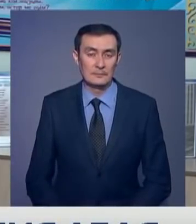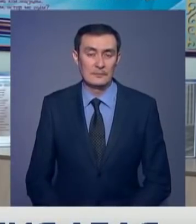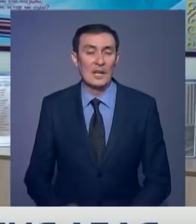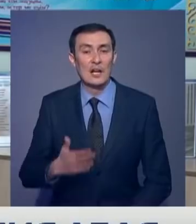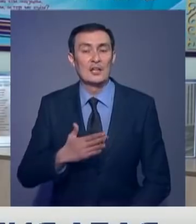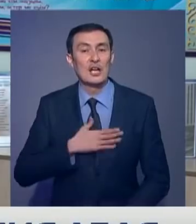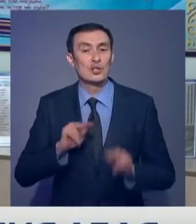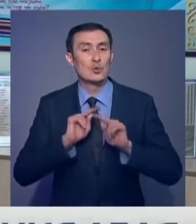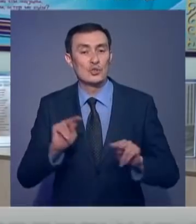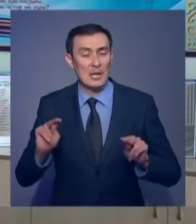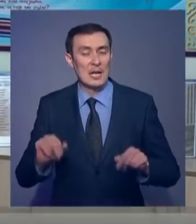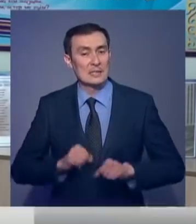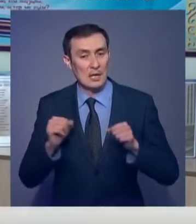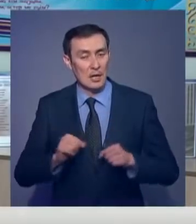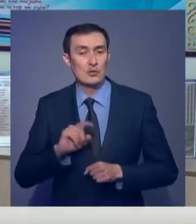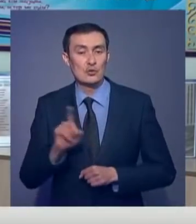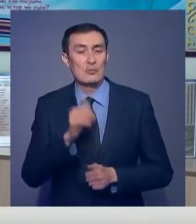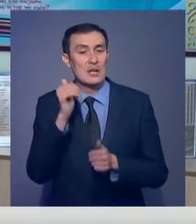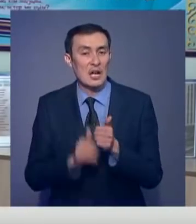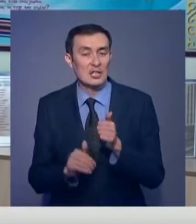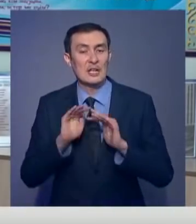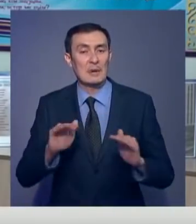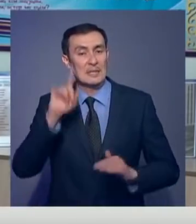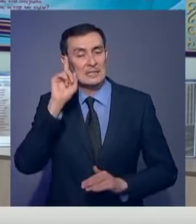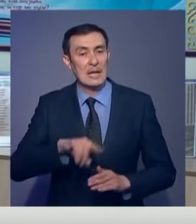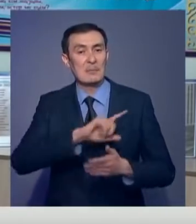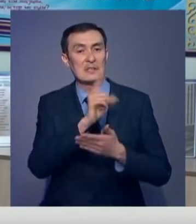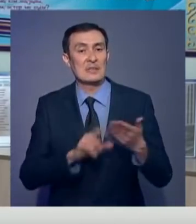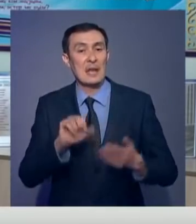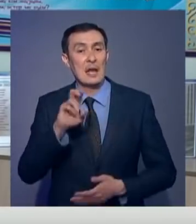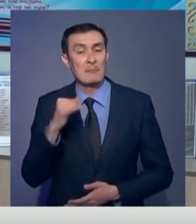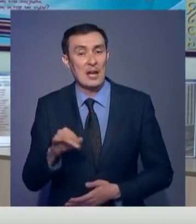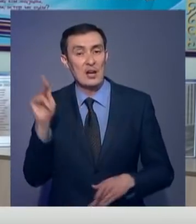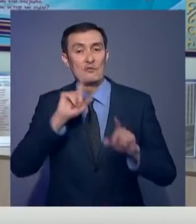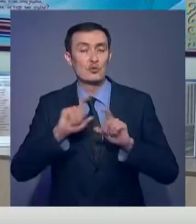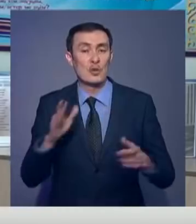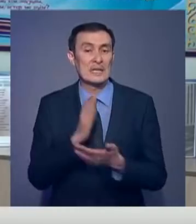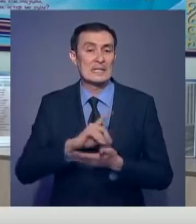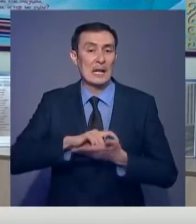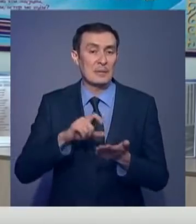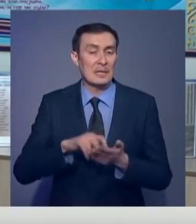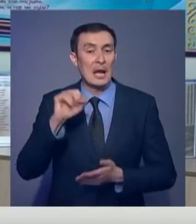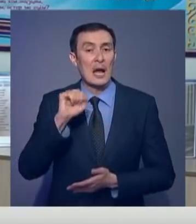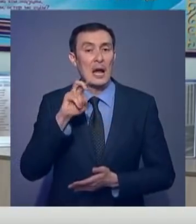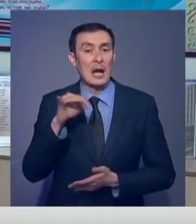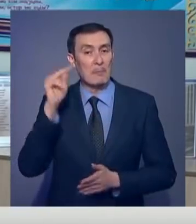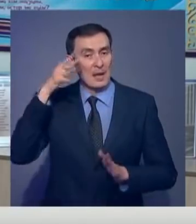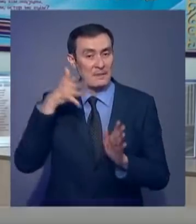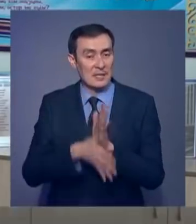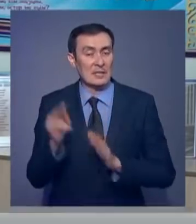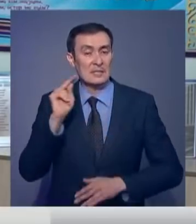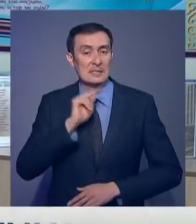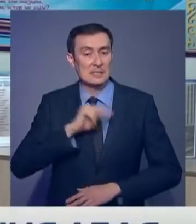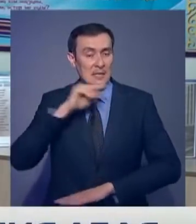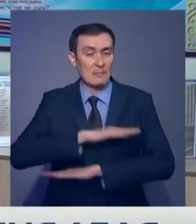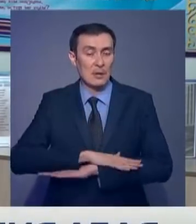Наши учителя прилагают все усилия, чтобы каждый ученик знал произведение Абая. В школе есть кабинет абаеведения. В нем занимаются ученики